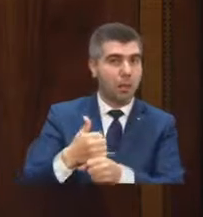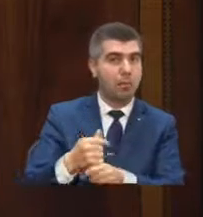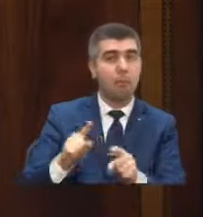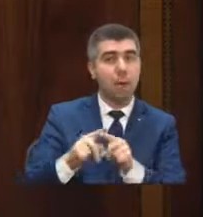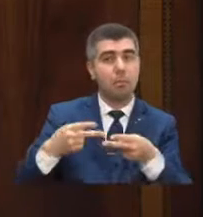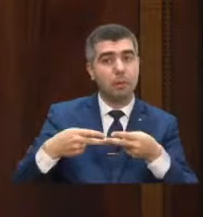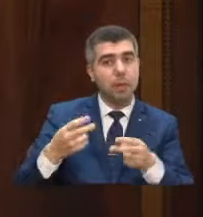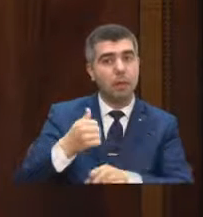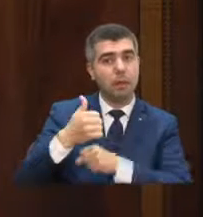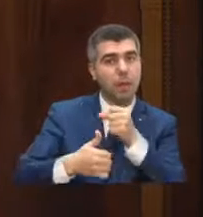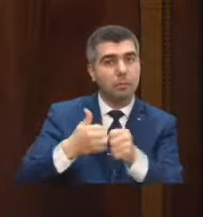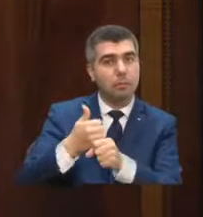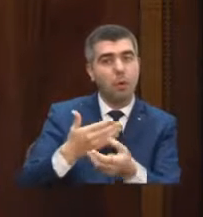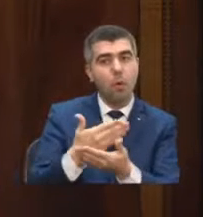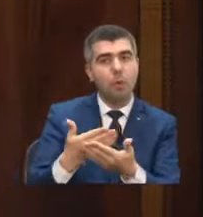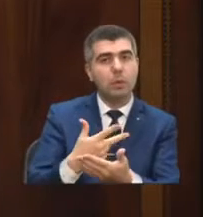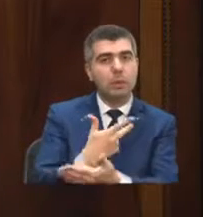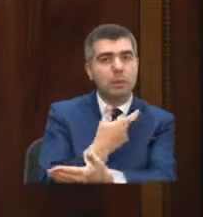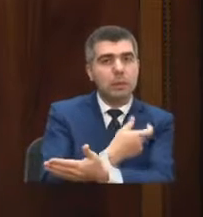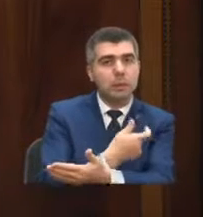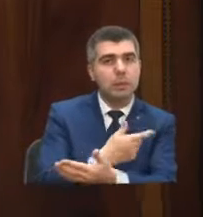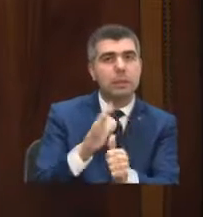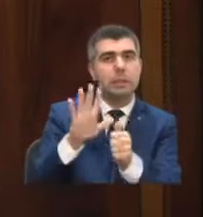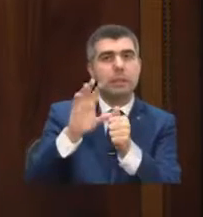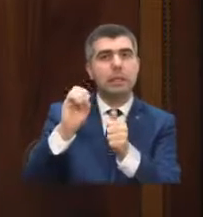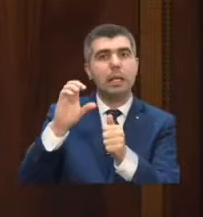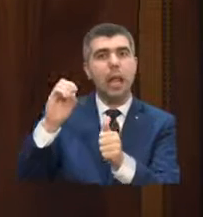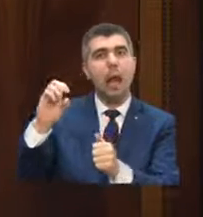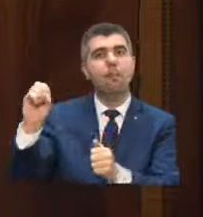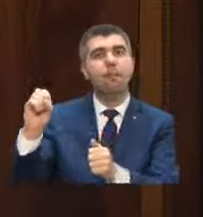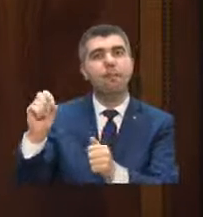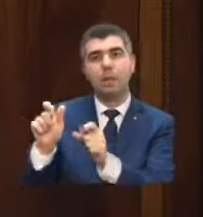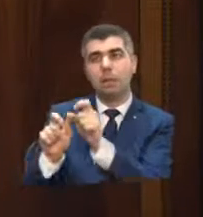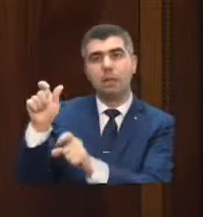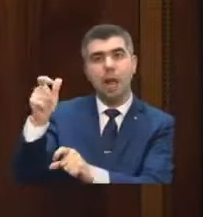حملات سنوية ذات تطعيم في مهنية الصحة 60,000 جرعة. هناك كذلك